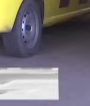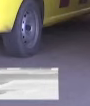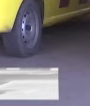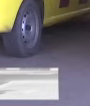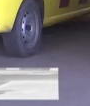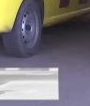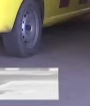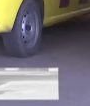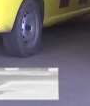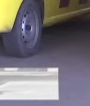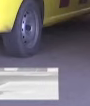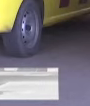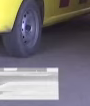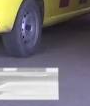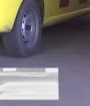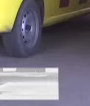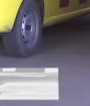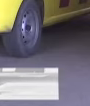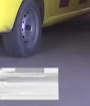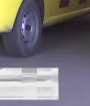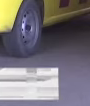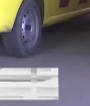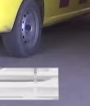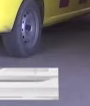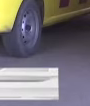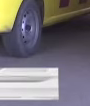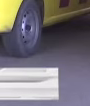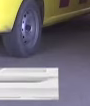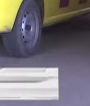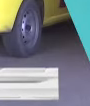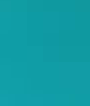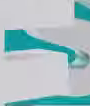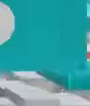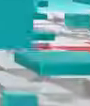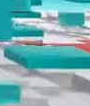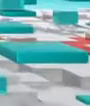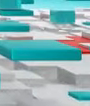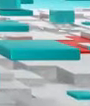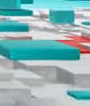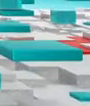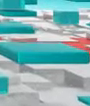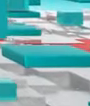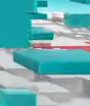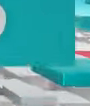Оқиға қалай болған, қазір бүлдіршіннің жағдайы қалай, бұл туралы мен Мөлдір Тоқтасынқызы сұрап білдім.